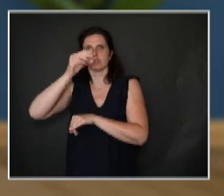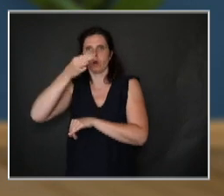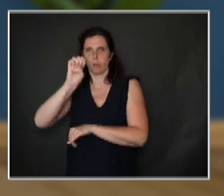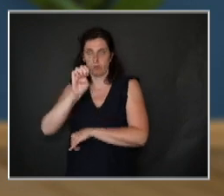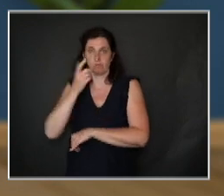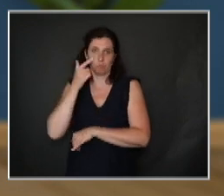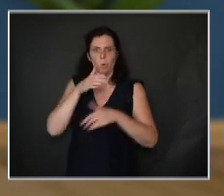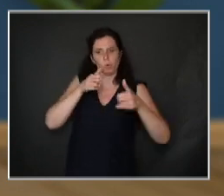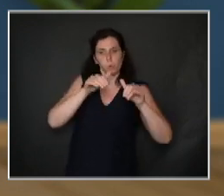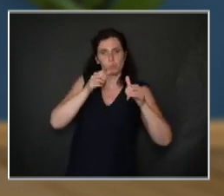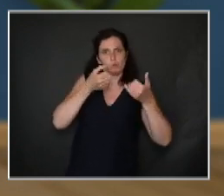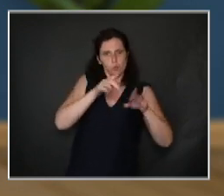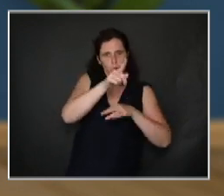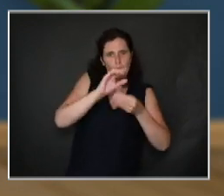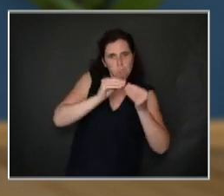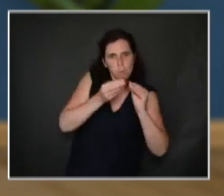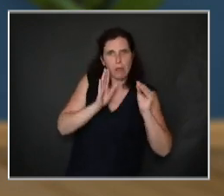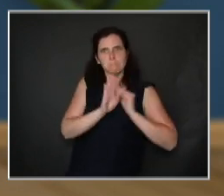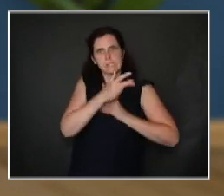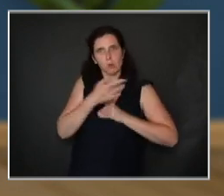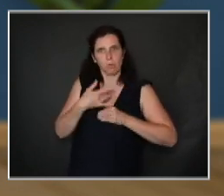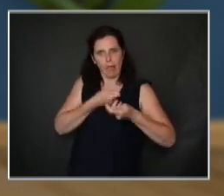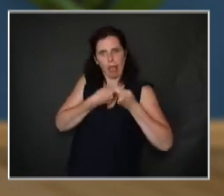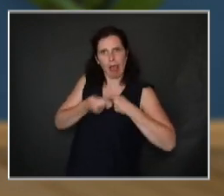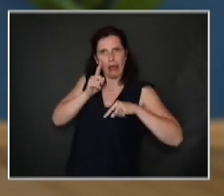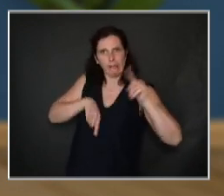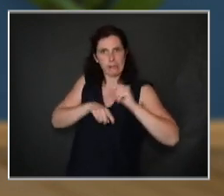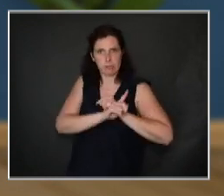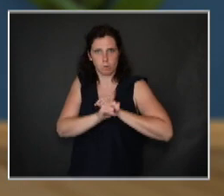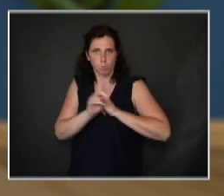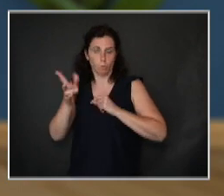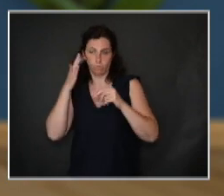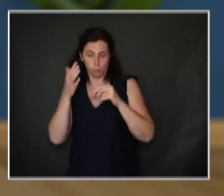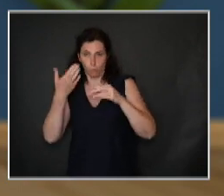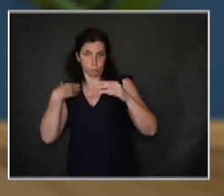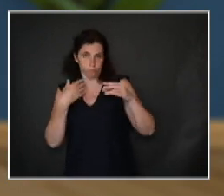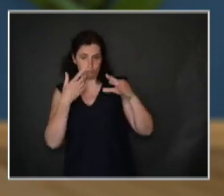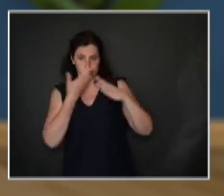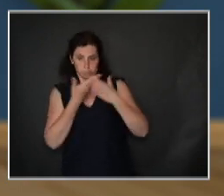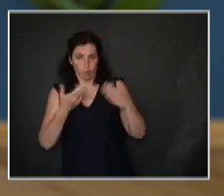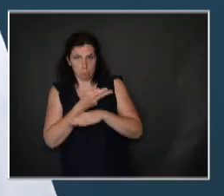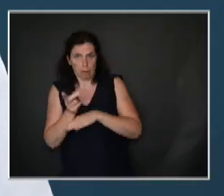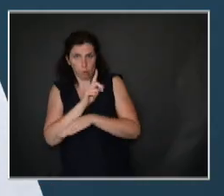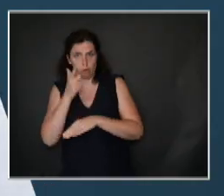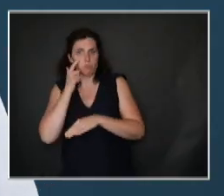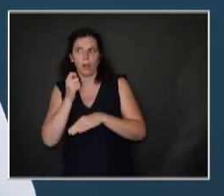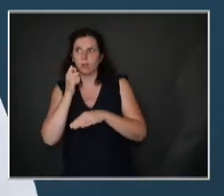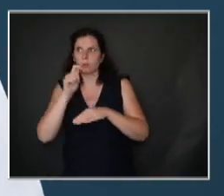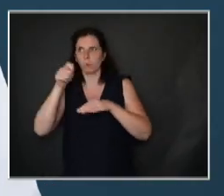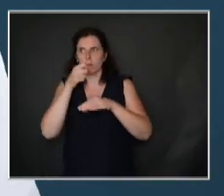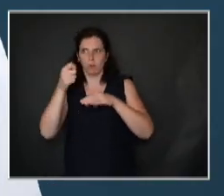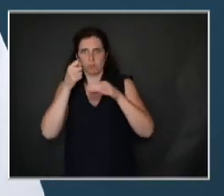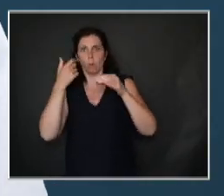fait ça sous caméra. C'est très simple. C'est très superficiel. Ce n'est pas dangereux. Il suffit de faire très attention à ne pas mettre un